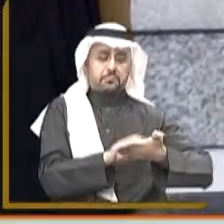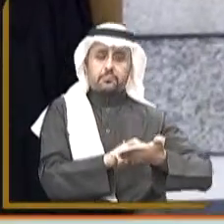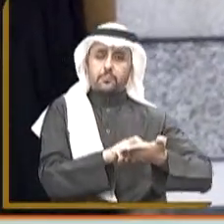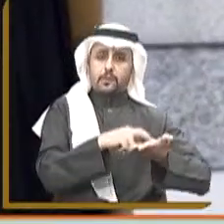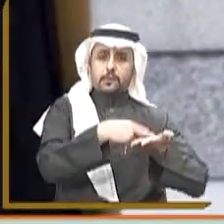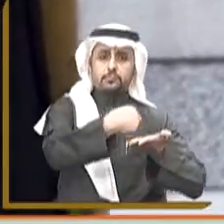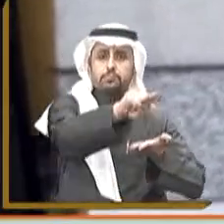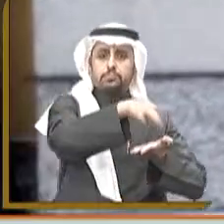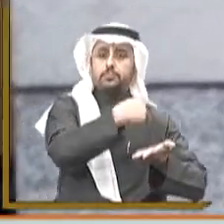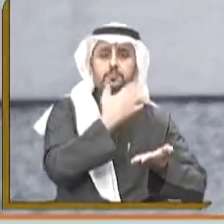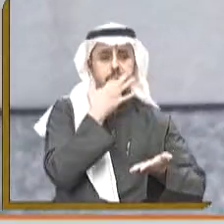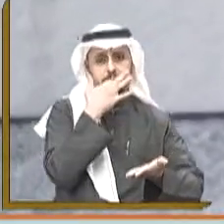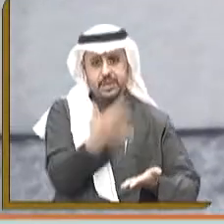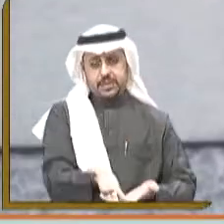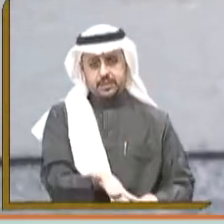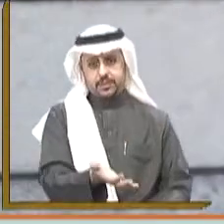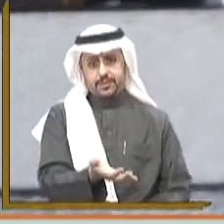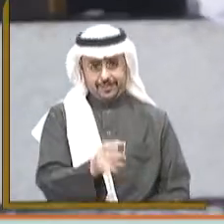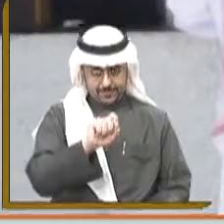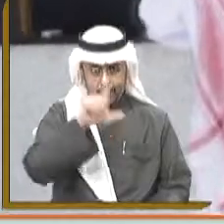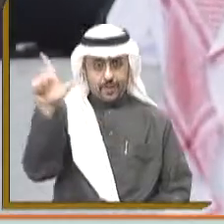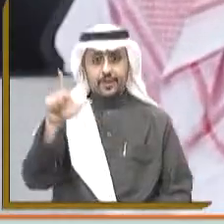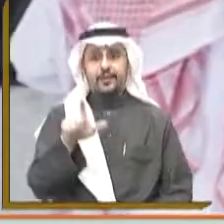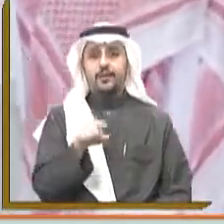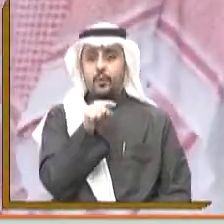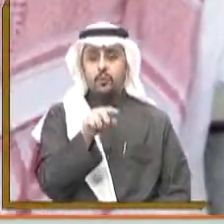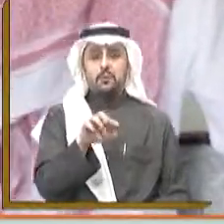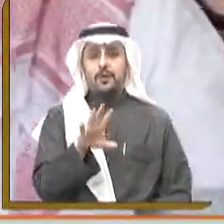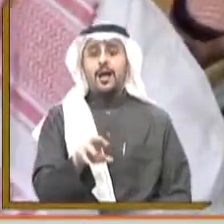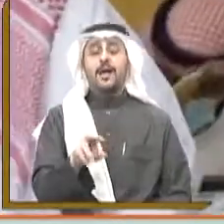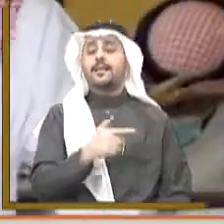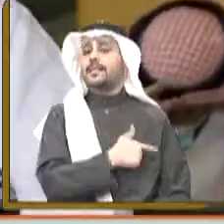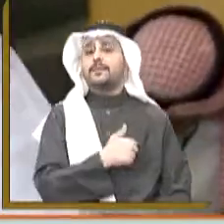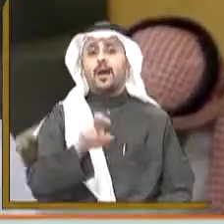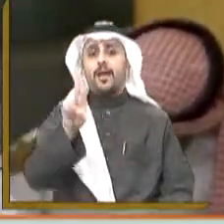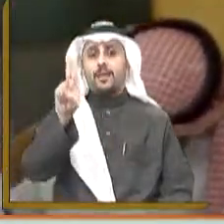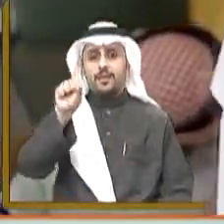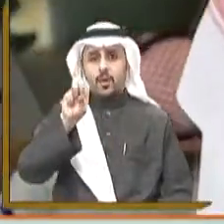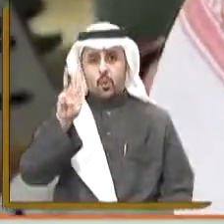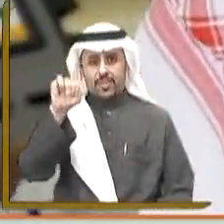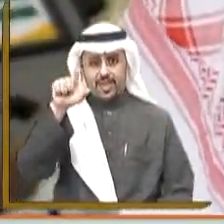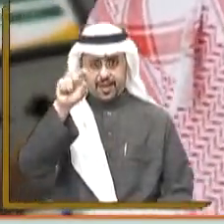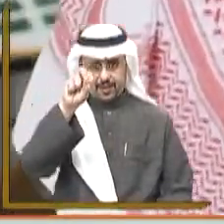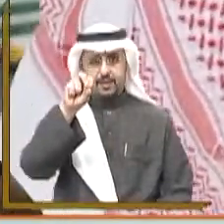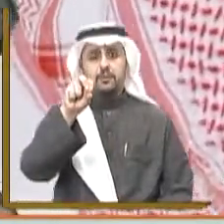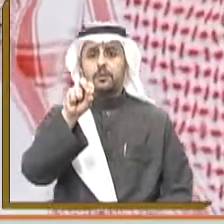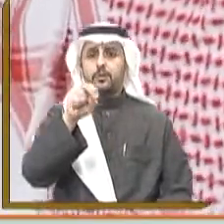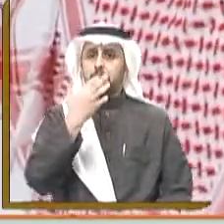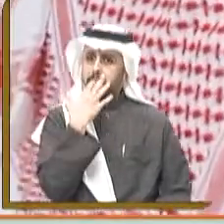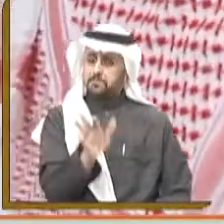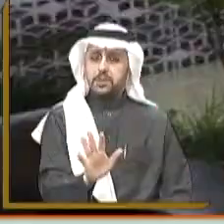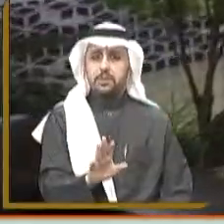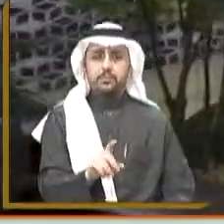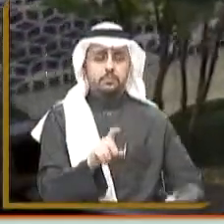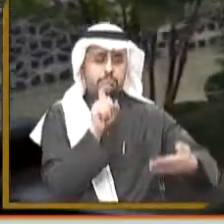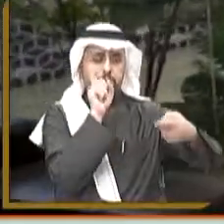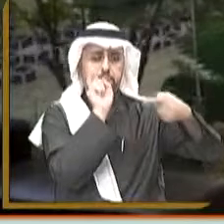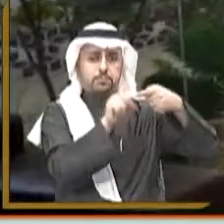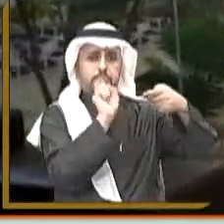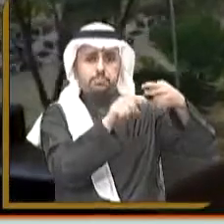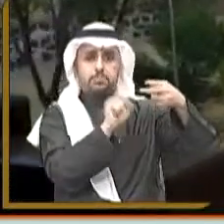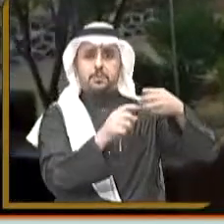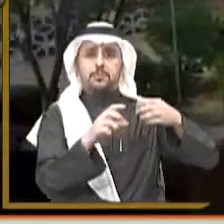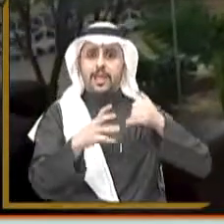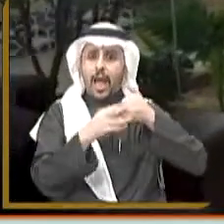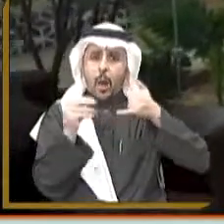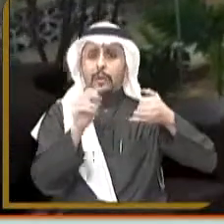عبر بوابة ناجز في خطوات ميسرة. أشارت إلى أن الخدمة تستهدف مقدم الوصية بالإصالة عن نفسه ومقدم